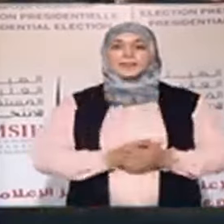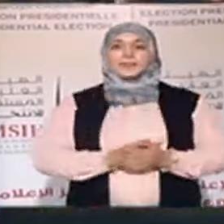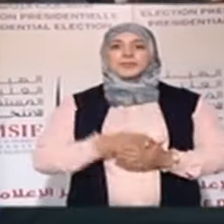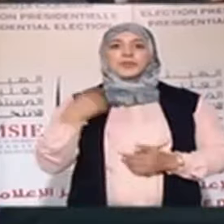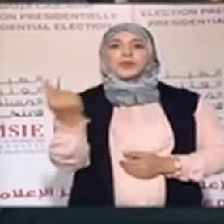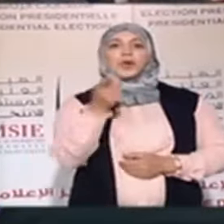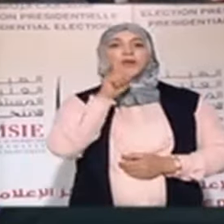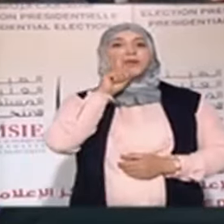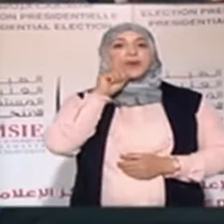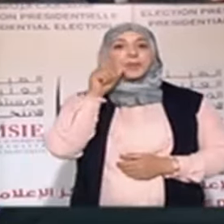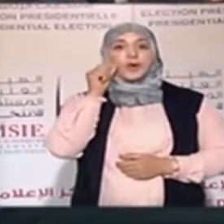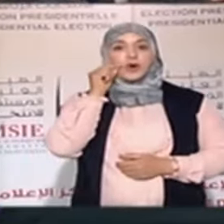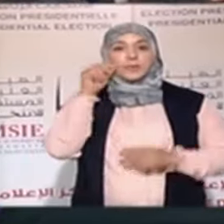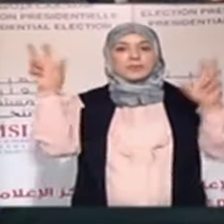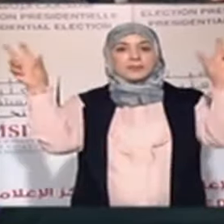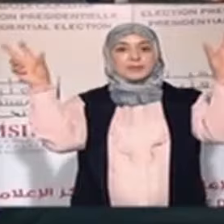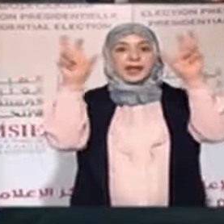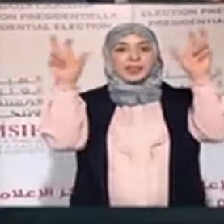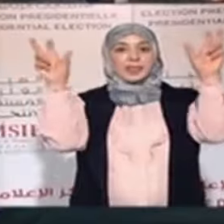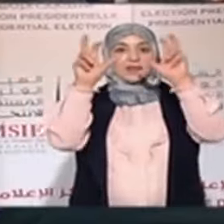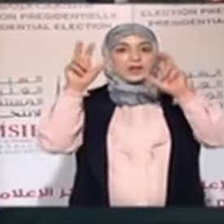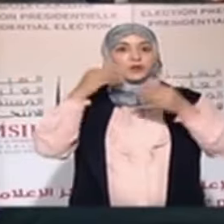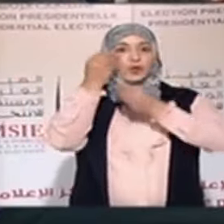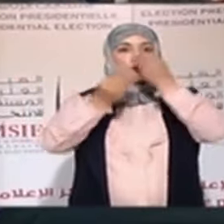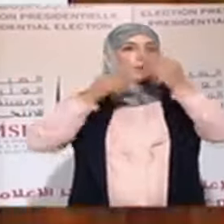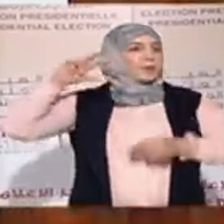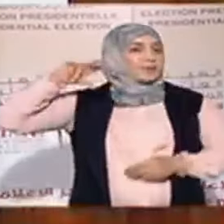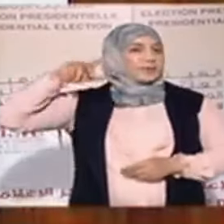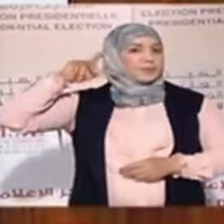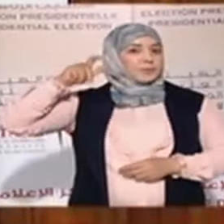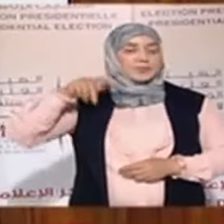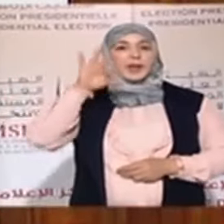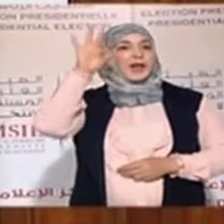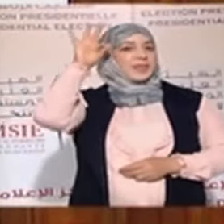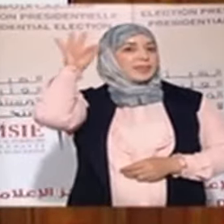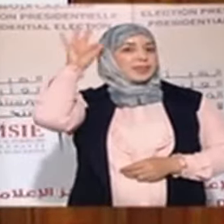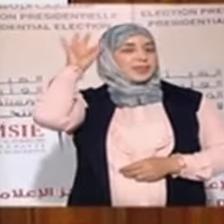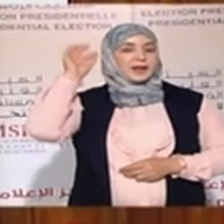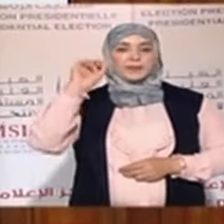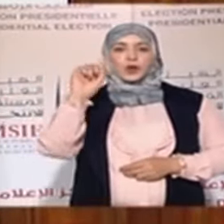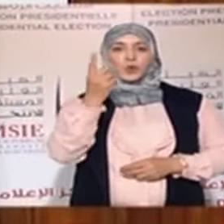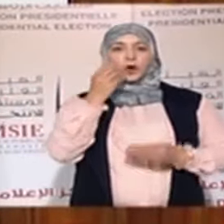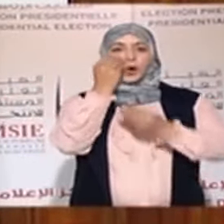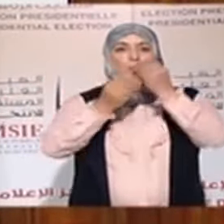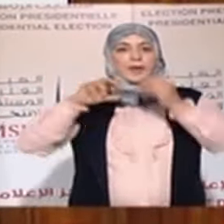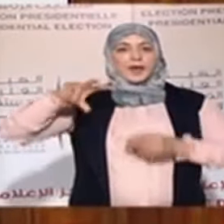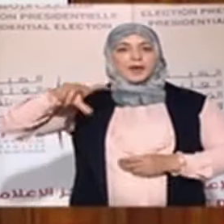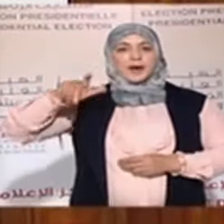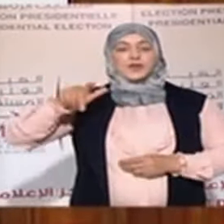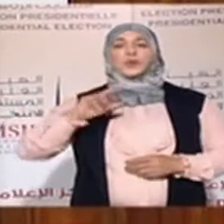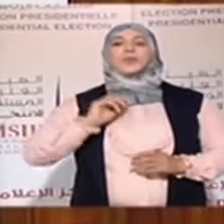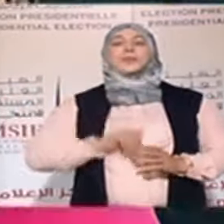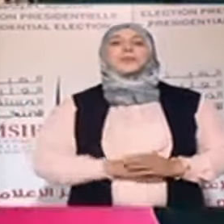السيدات والسادة المشاهدين والمستمعين على القناة الوطنية الأولى والإذاعة التونسية